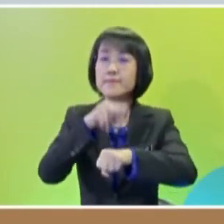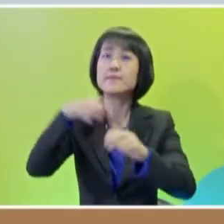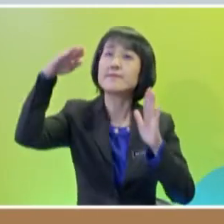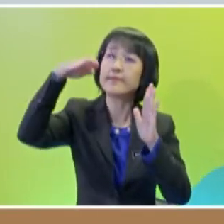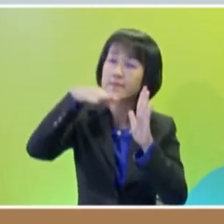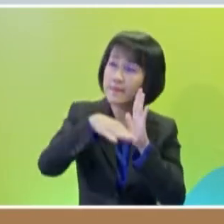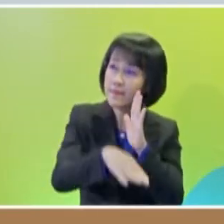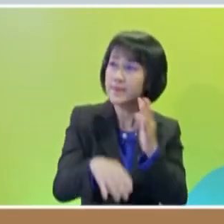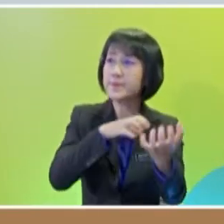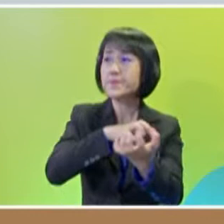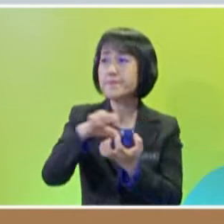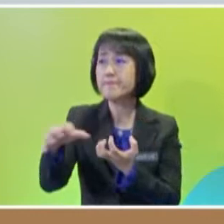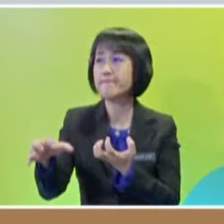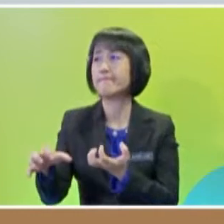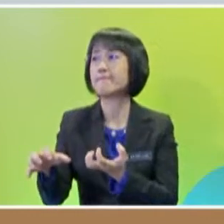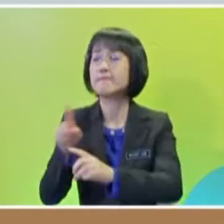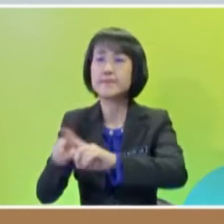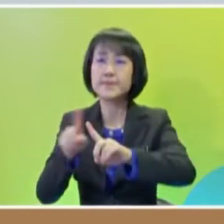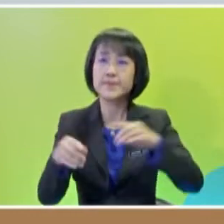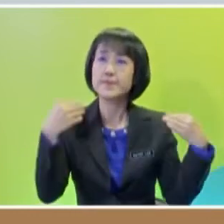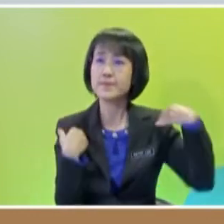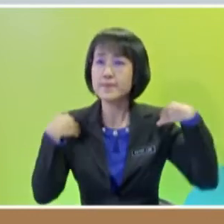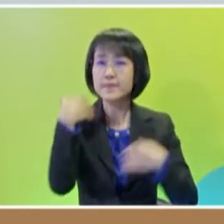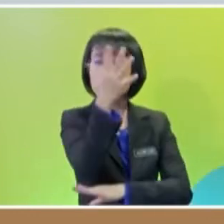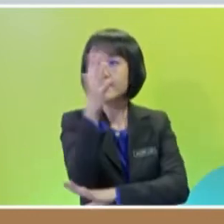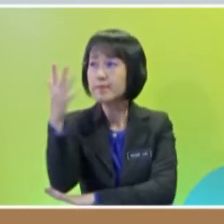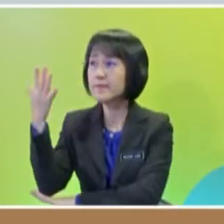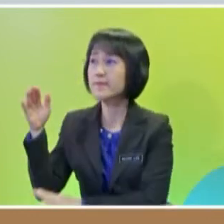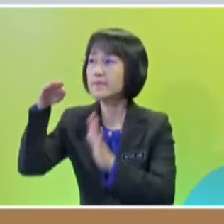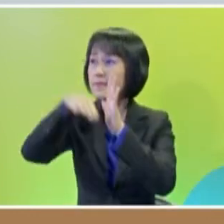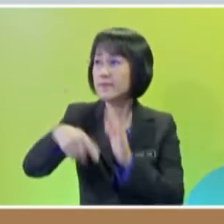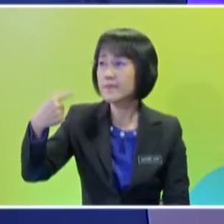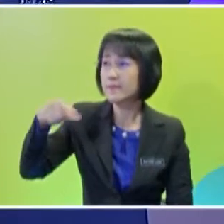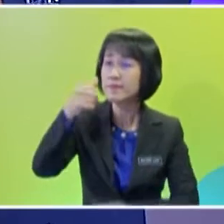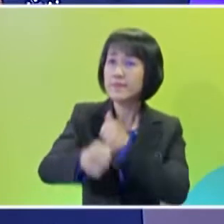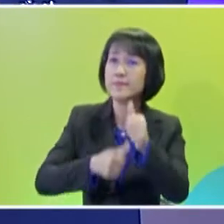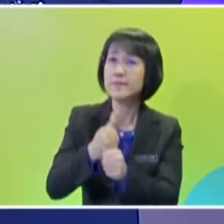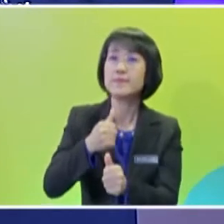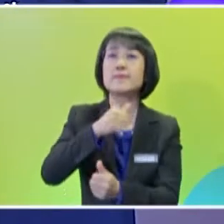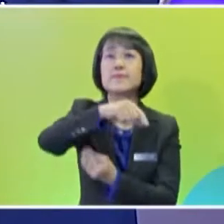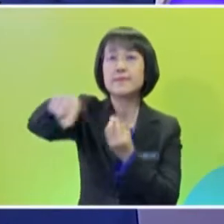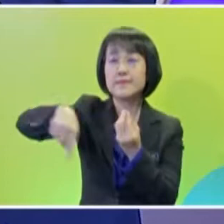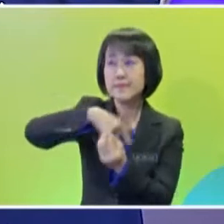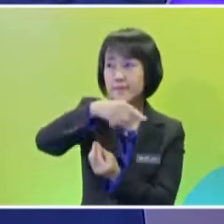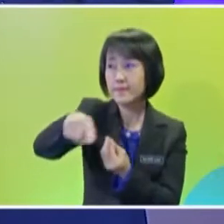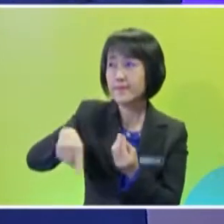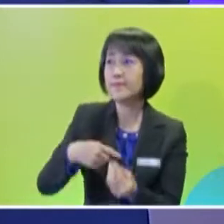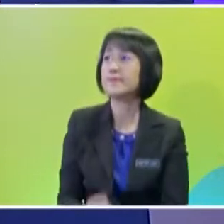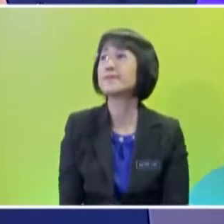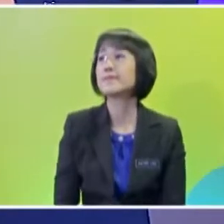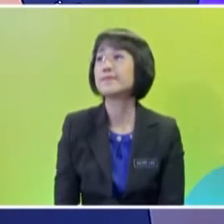kemusnahan berbagai flora dan fauna dan juga kemerosotan quality alam sekitar Oke jadi itu adalah